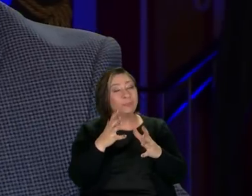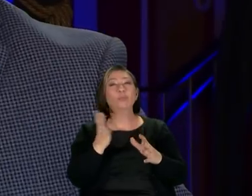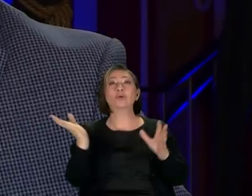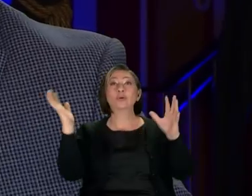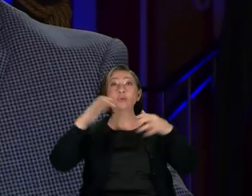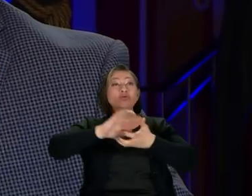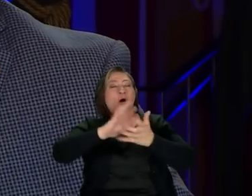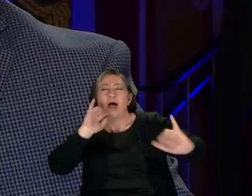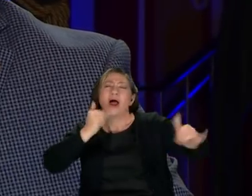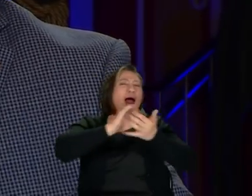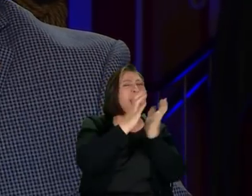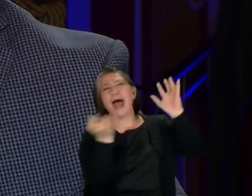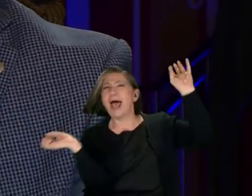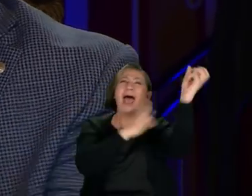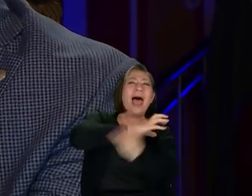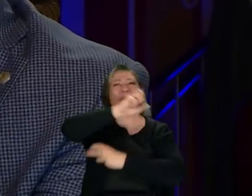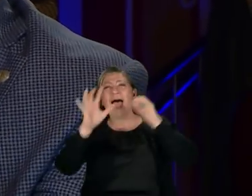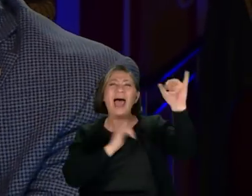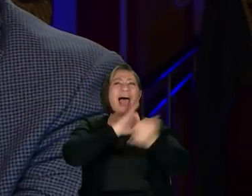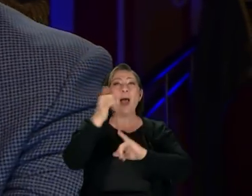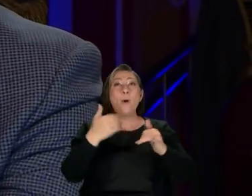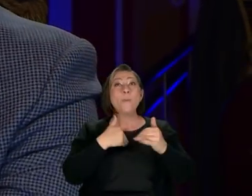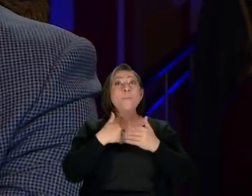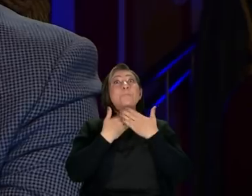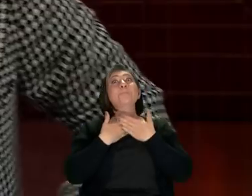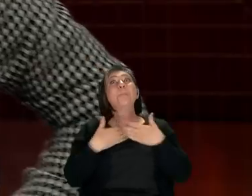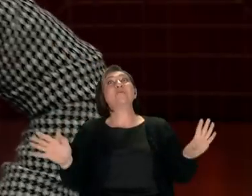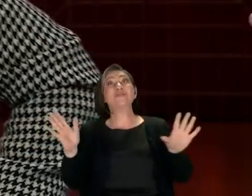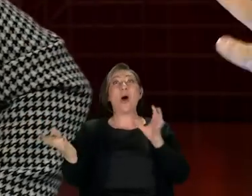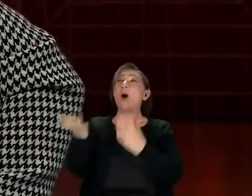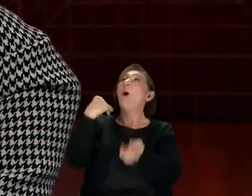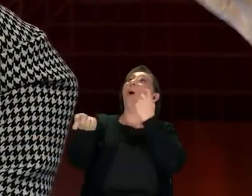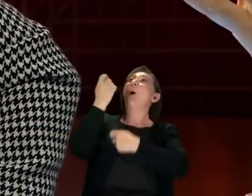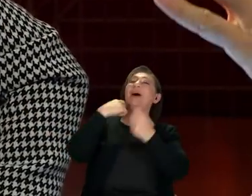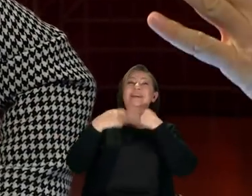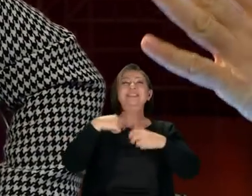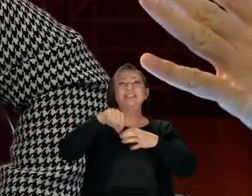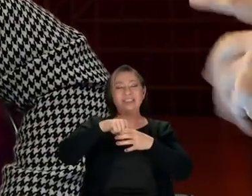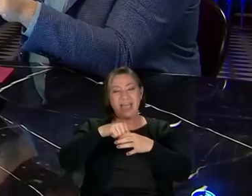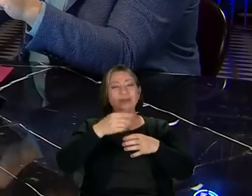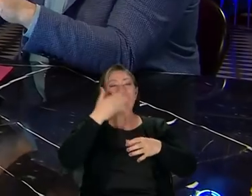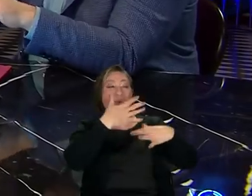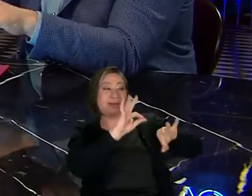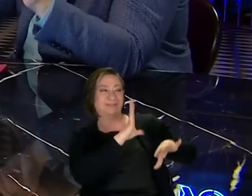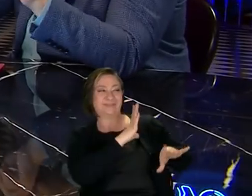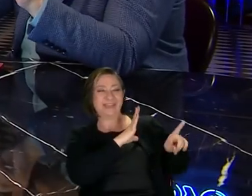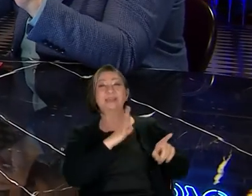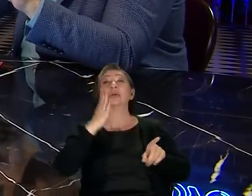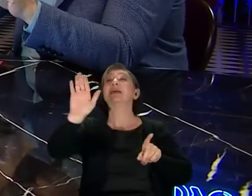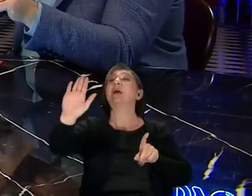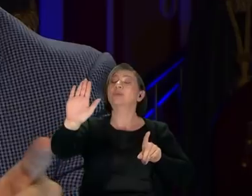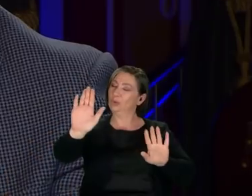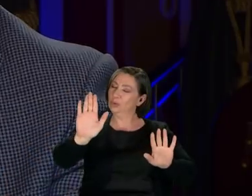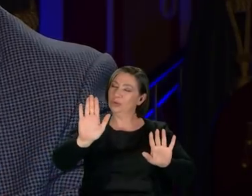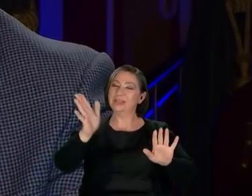geldiler, bir kar topu oynadık. Ya beni bir perişan ettiler orada. Ama onlara çay ve çorba ayarlamıştım. Kar topundan sonra gitmeyin